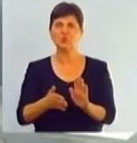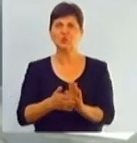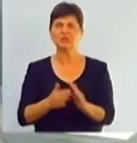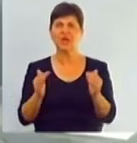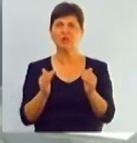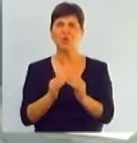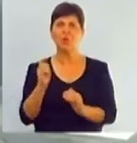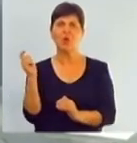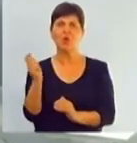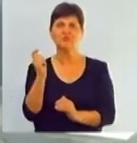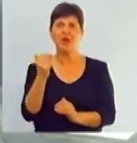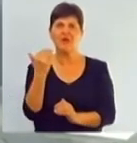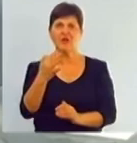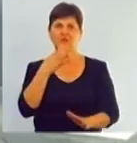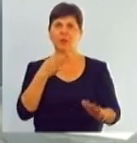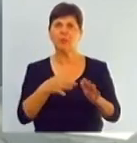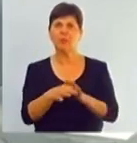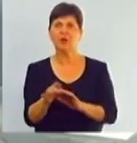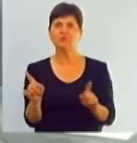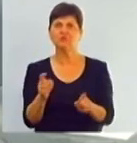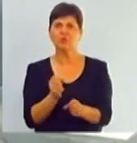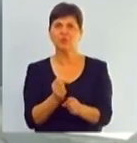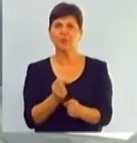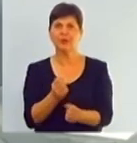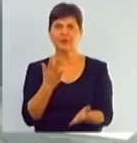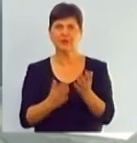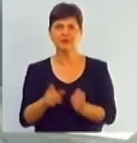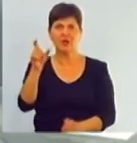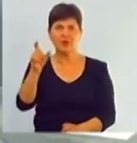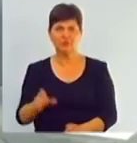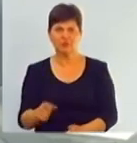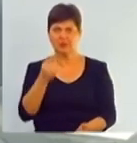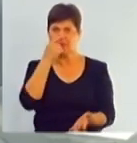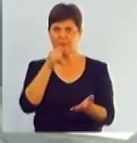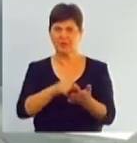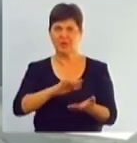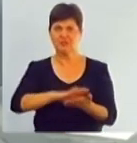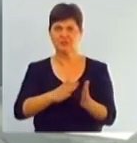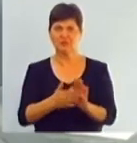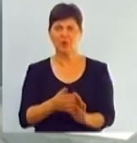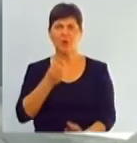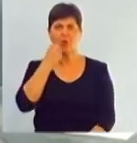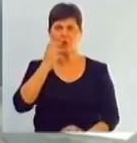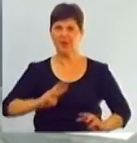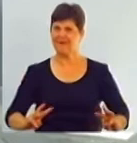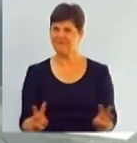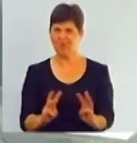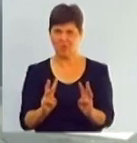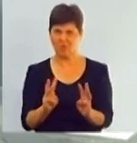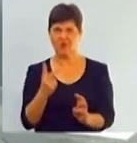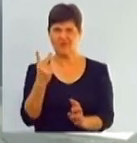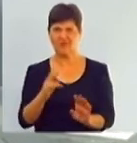домогосподарствах, ваші поради, що робити, якщо людина опиняється в ситуації, коли вогонь. Ну, два